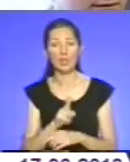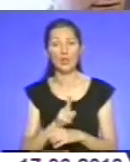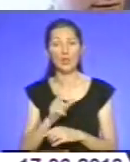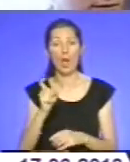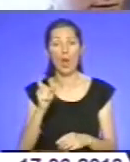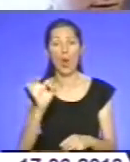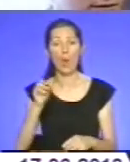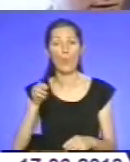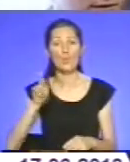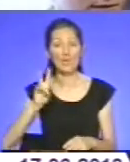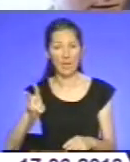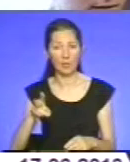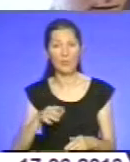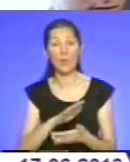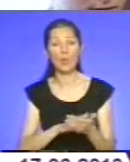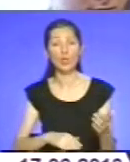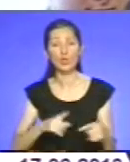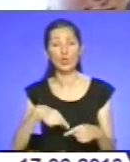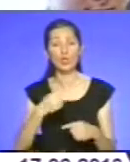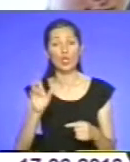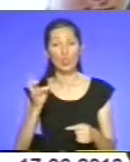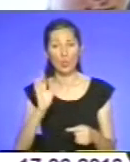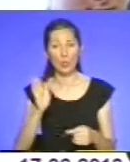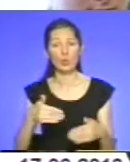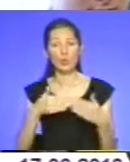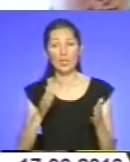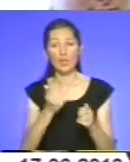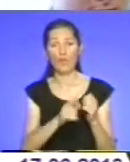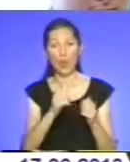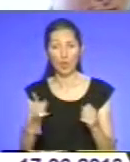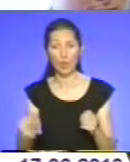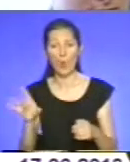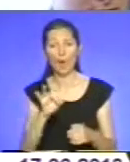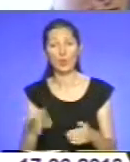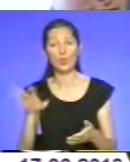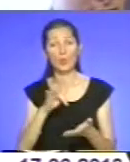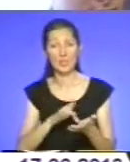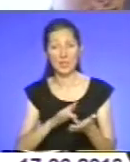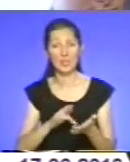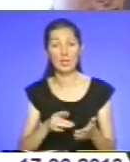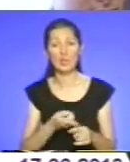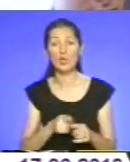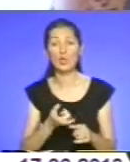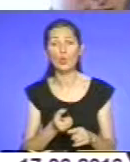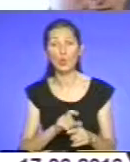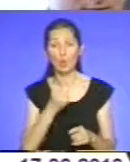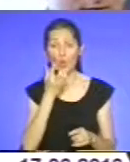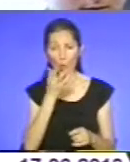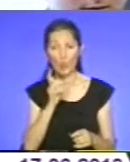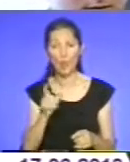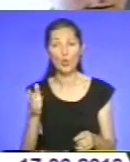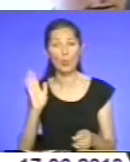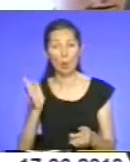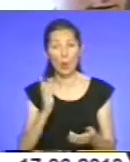протязі слідуючої неділі у нас вони будуть відкриті в кожному районному центрі. Це дуже добре, тому що люди будуть мати можливість прийти